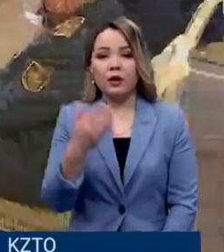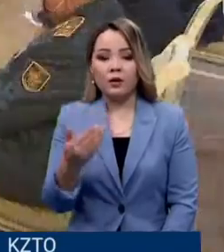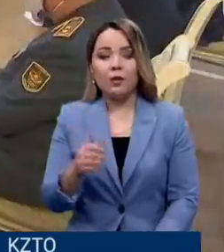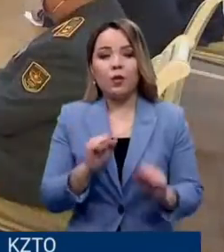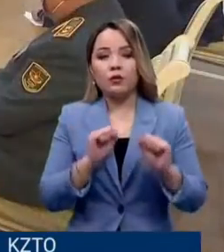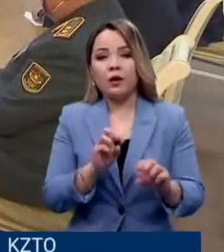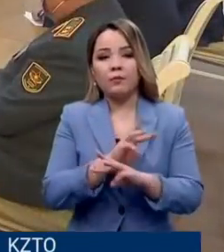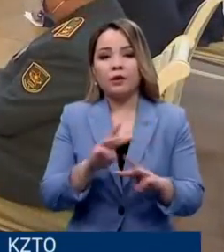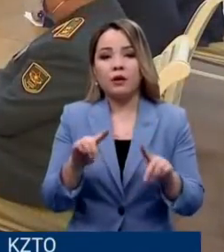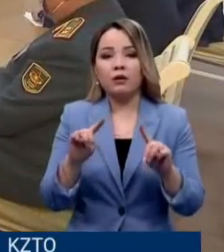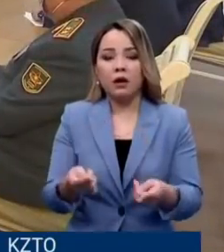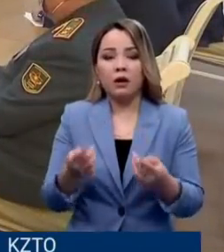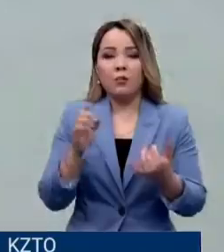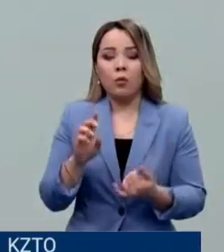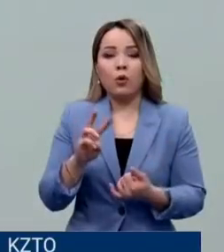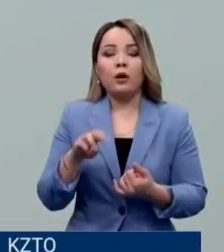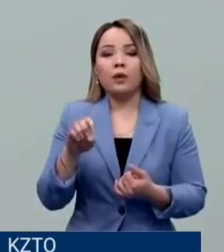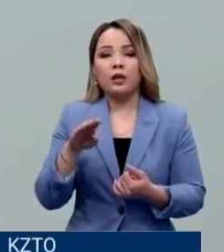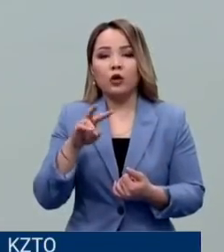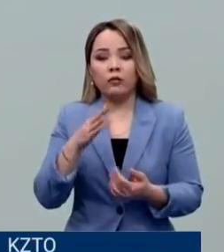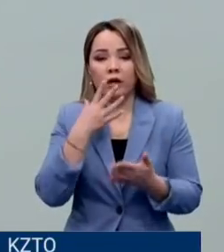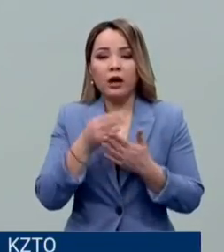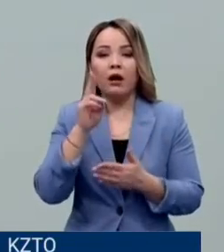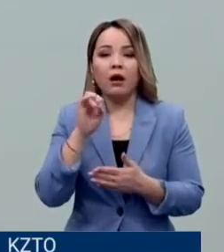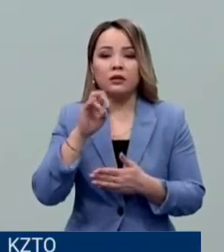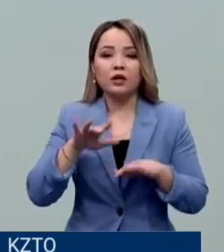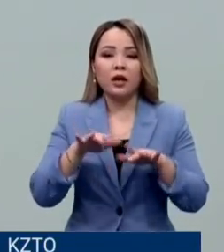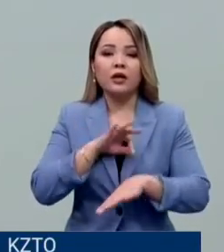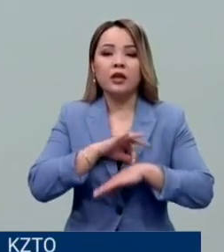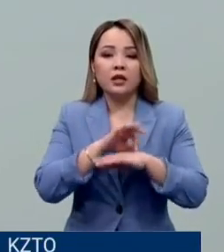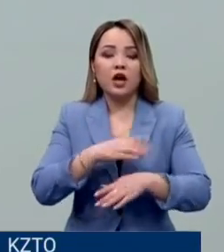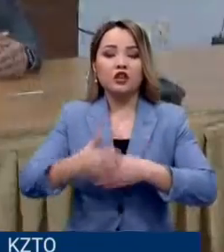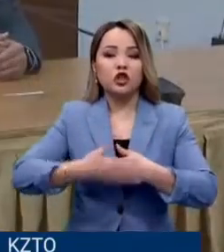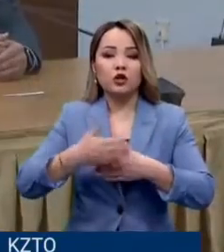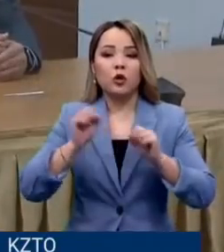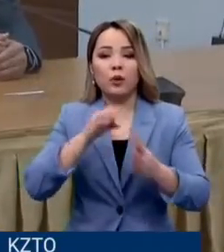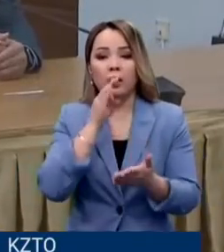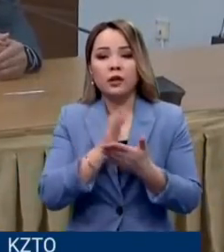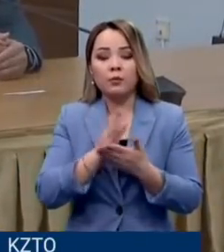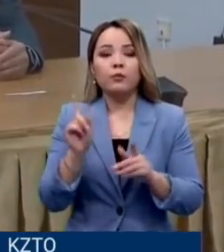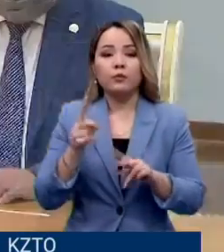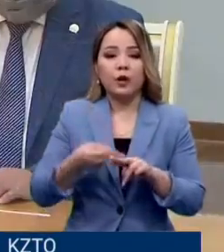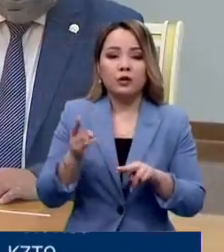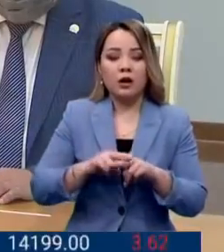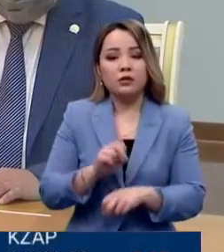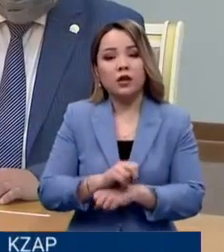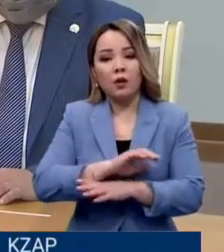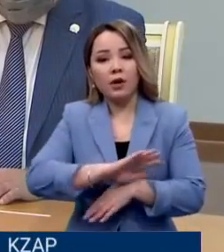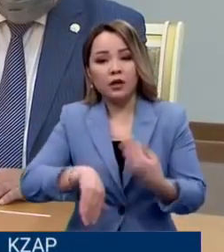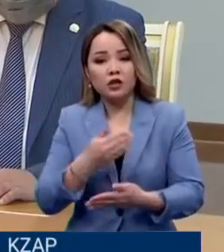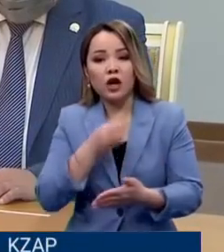қамауға алынды. Мұрат Бектанов қаңтар қырғынындағы әрекетсіздік үшін жазалануы мүмкін. Бұл не? Саботаж ба,